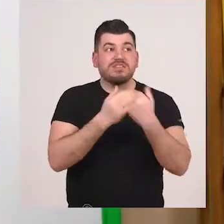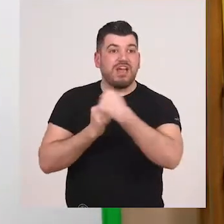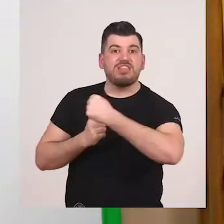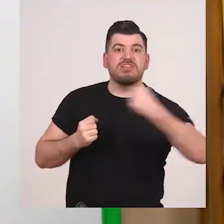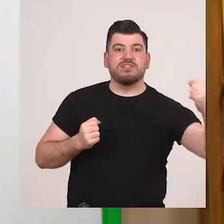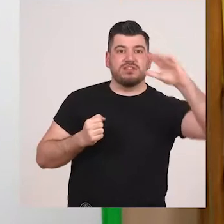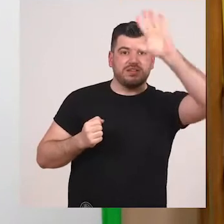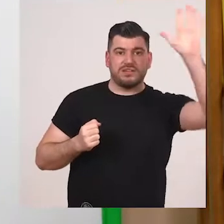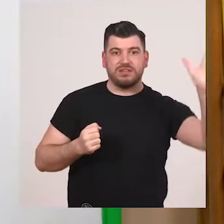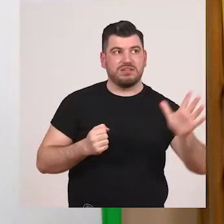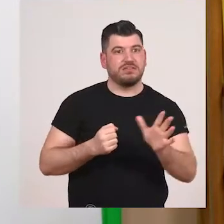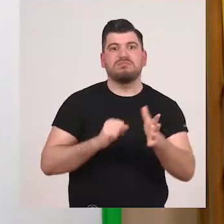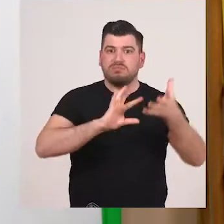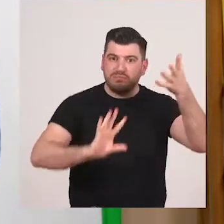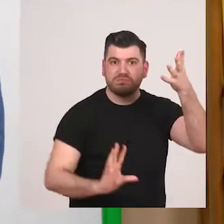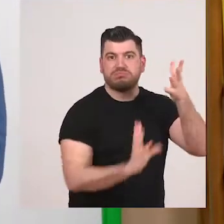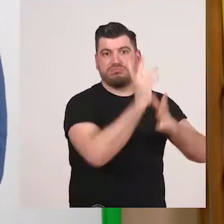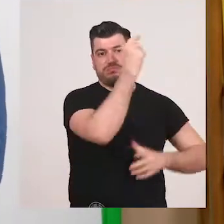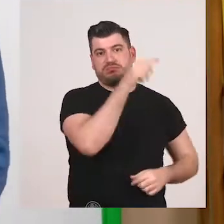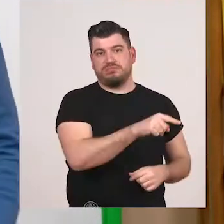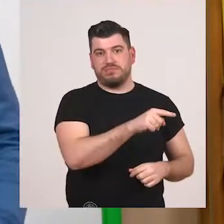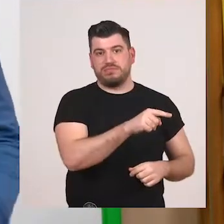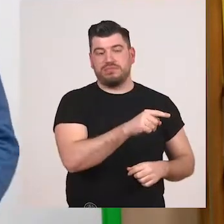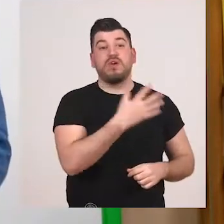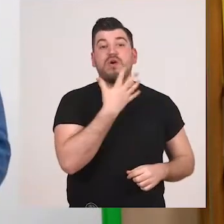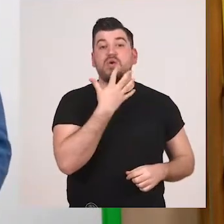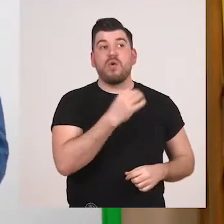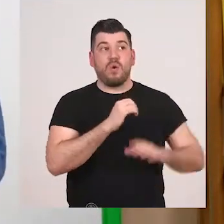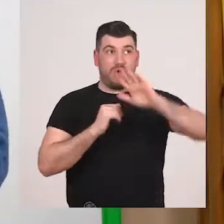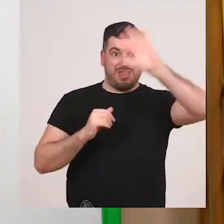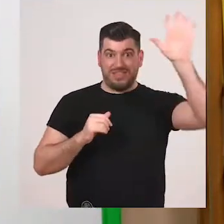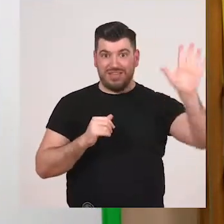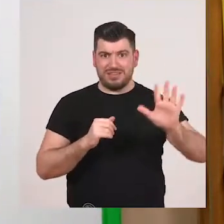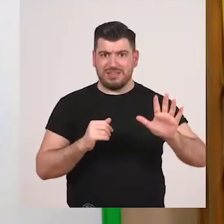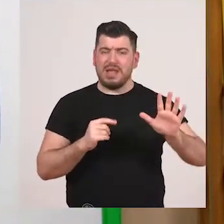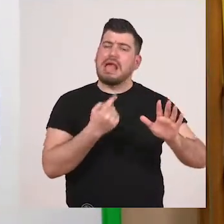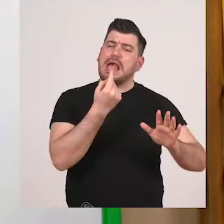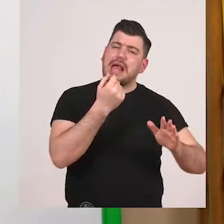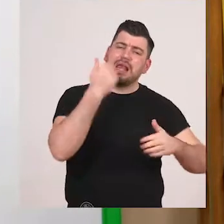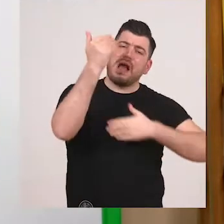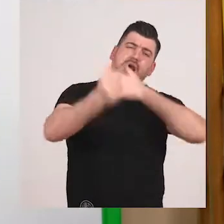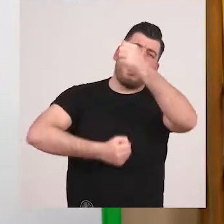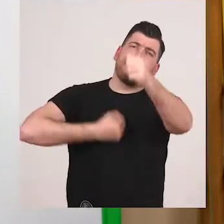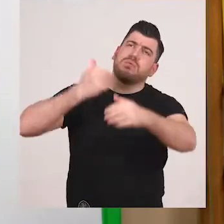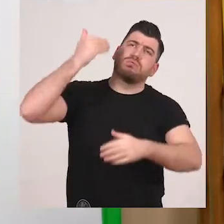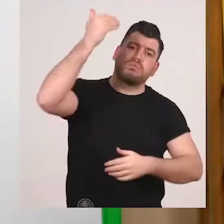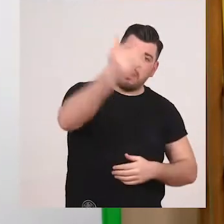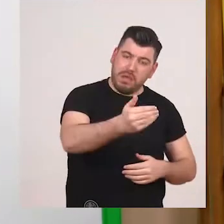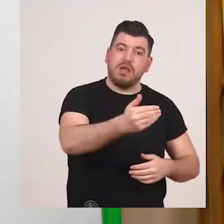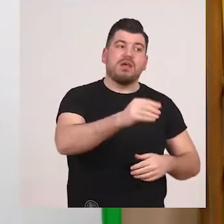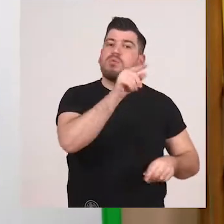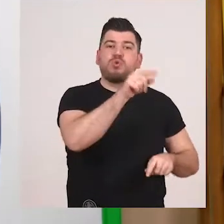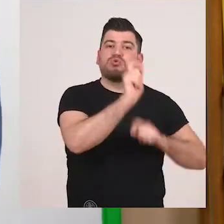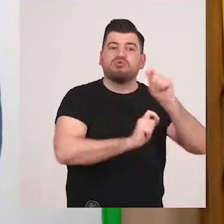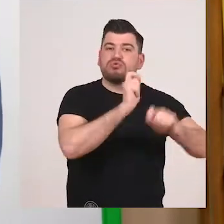δυτικό τρόπο ζωής όπως τον ξέρουμε σήμερα, γιατί αυτός διαμορφώθηκε λίγους αιώνες αργότερα από τους Έλληνες.